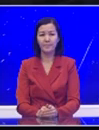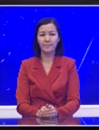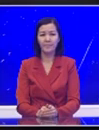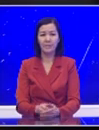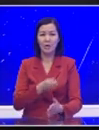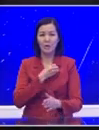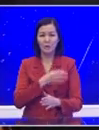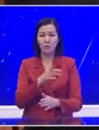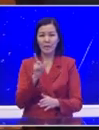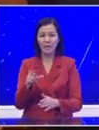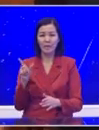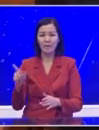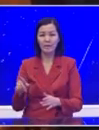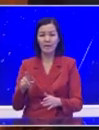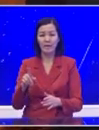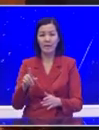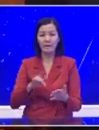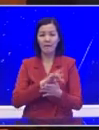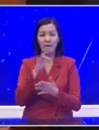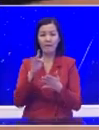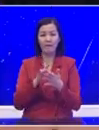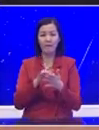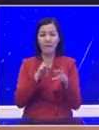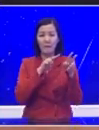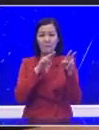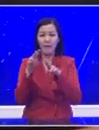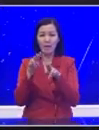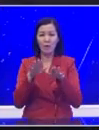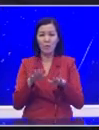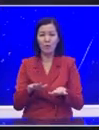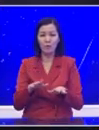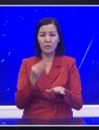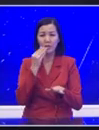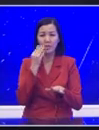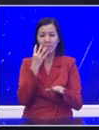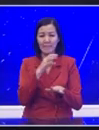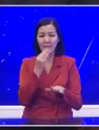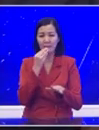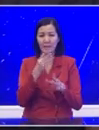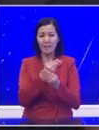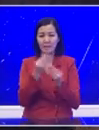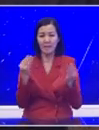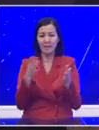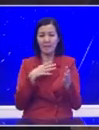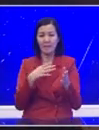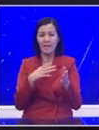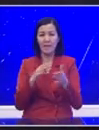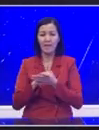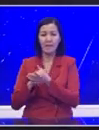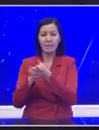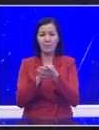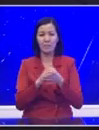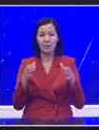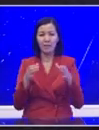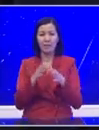Жомарт жандар қаланың төрт бұрышына қойылған санитарлық бақылау бекетіндегілерге ыстық тамақ таратты. Алматы облысының кәсіподақтар орталығы